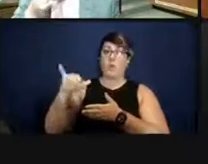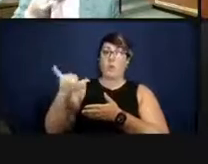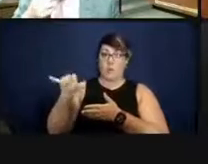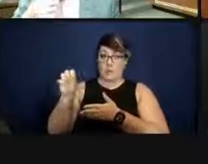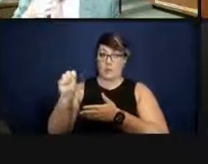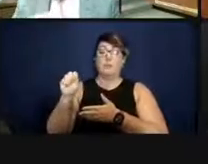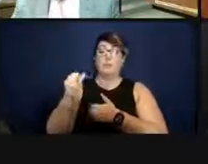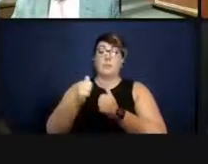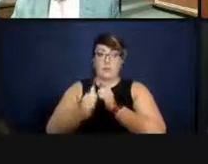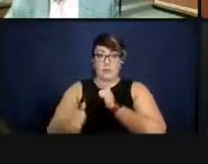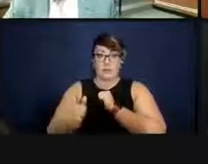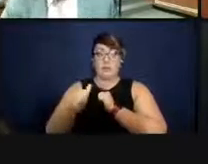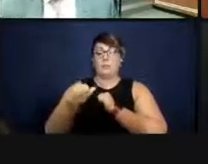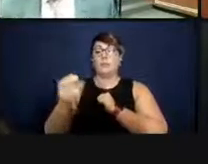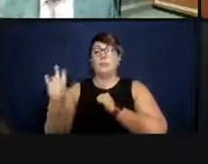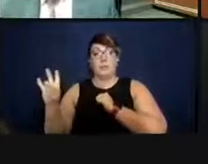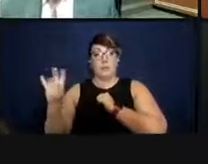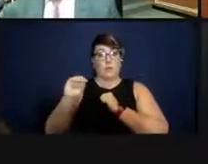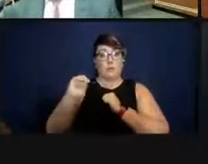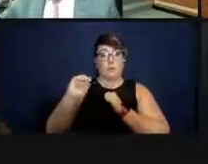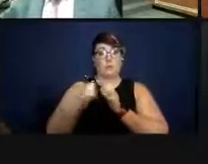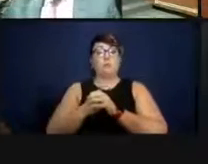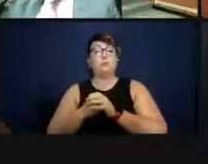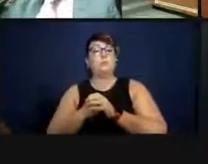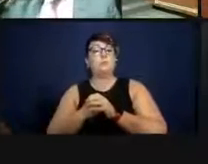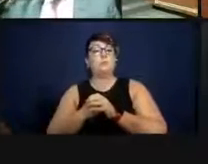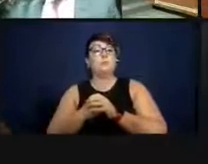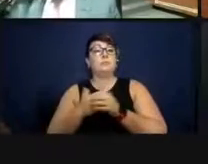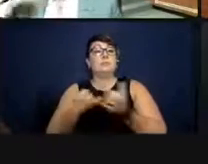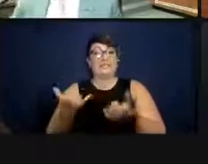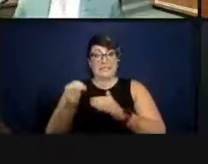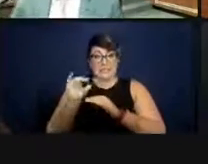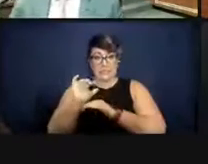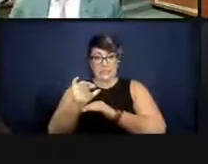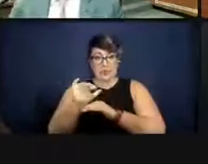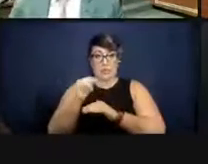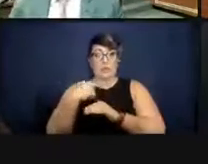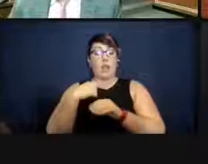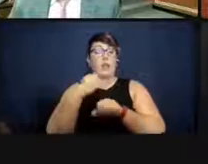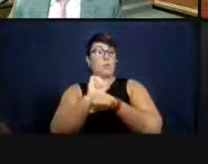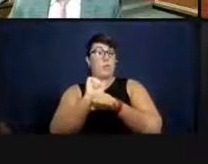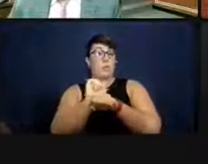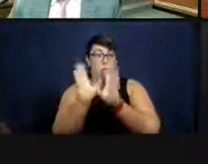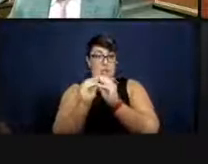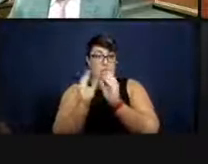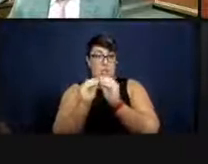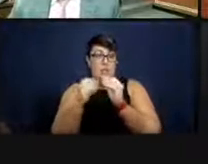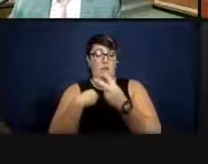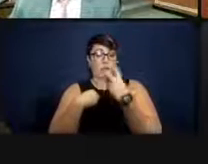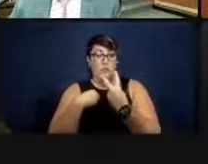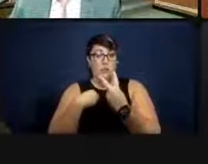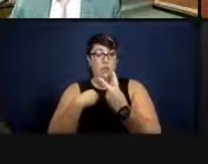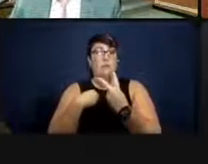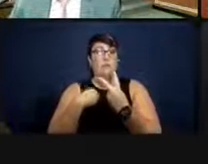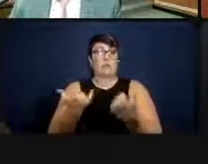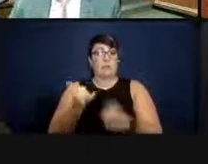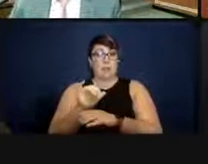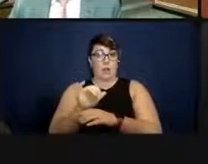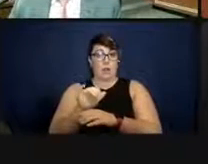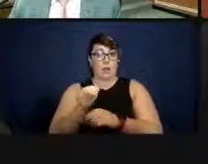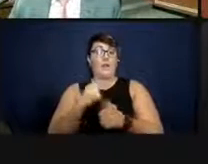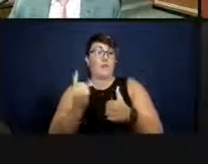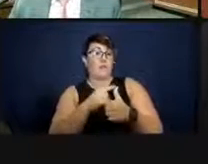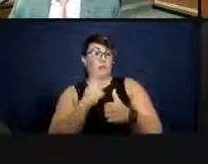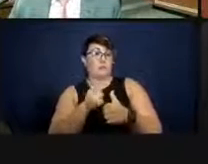الموافقة بالإجماع، شكرا لكم. في هذا المساء سيكون لدينا جلسات عمل، جلستي عمل في